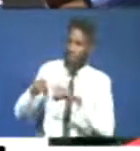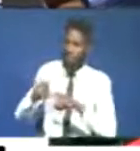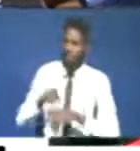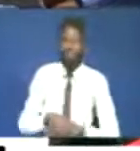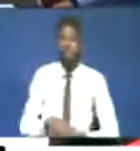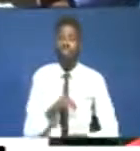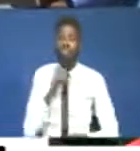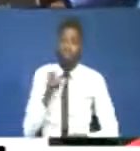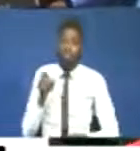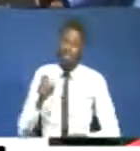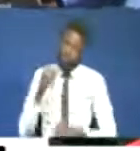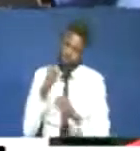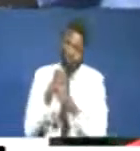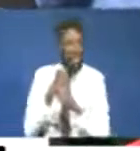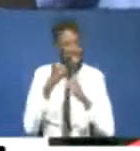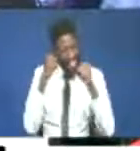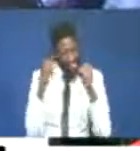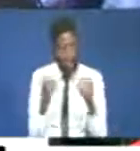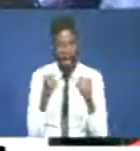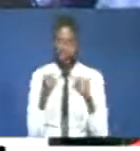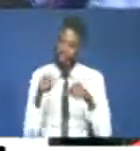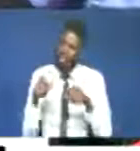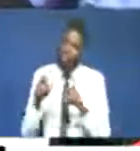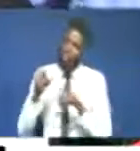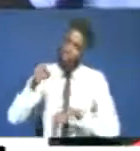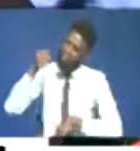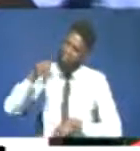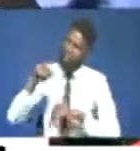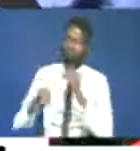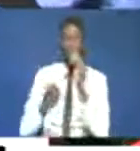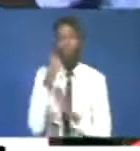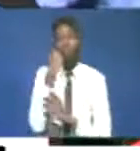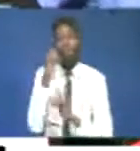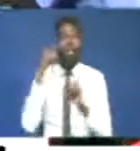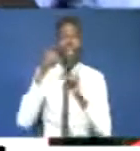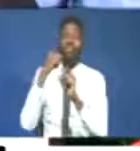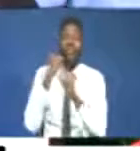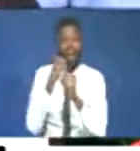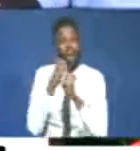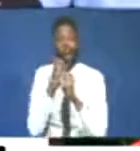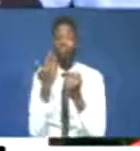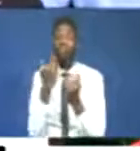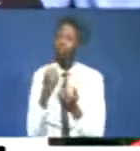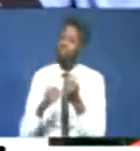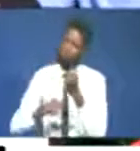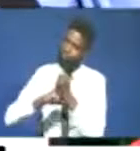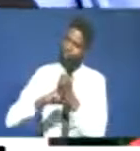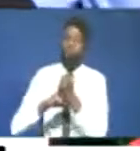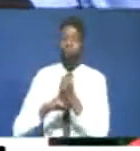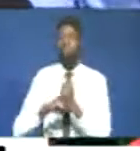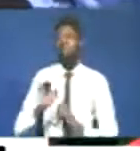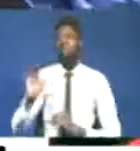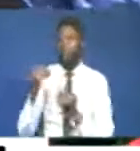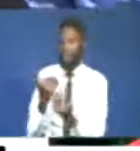indeed. Alikuwa tu ameamka asubuhi mapema kutafutia watoto wake. Naye kuna mwingine naye alikuwa amelala kukula mali